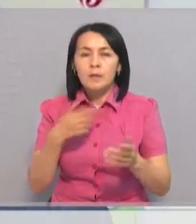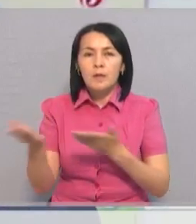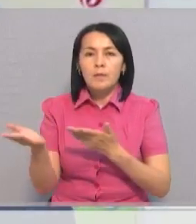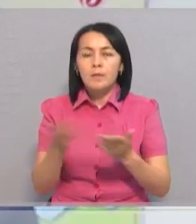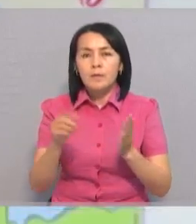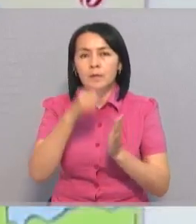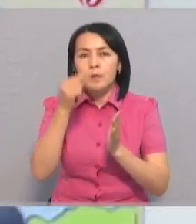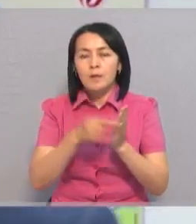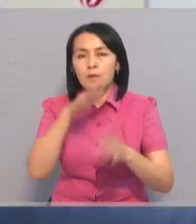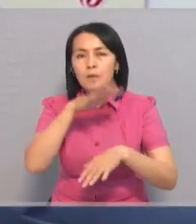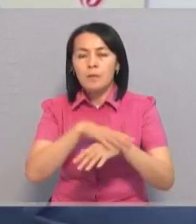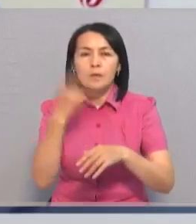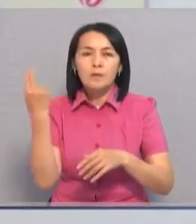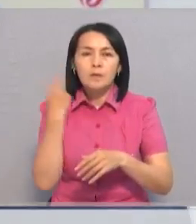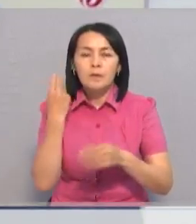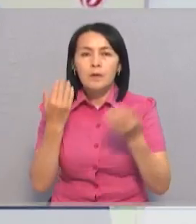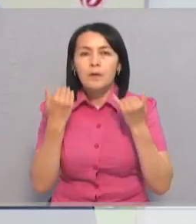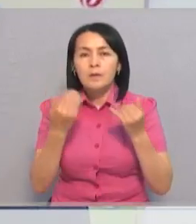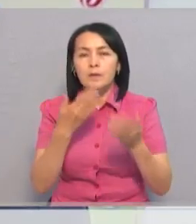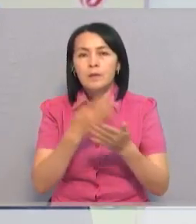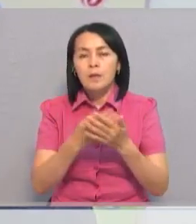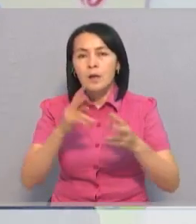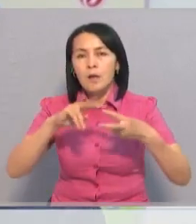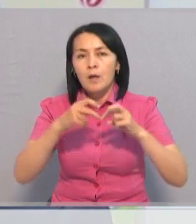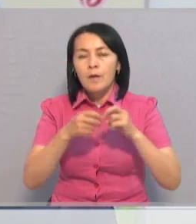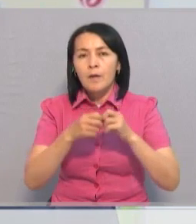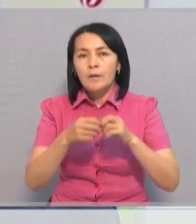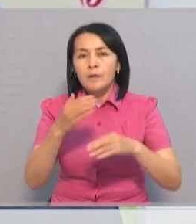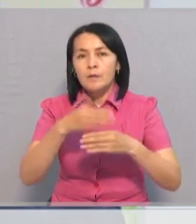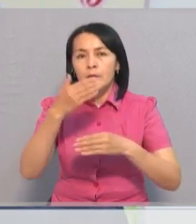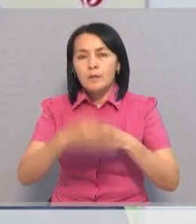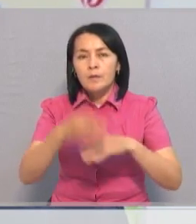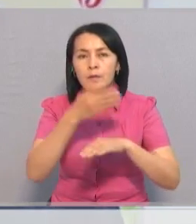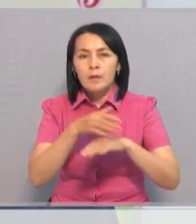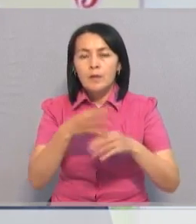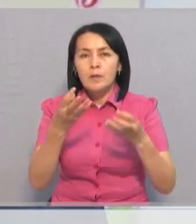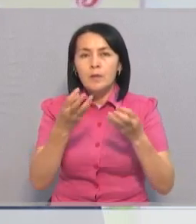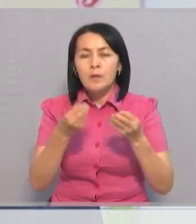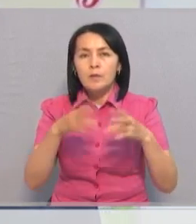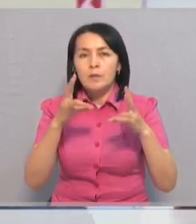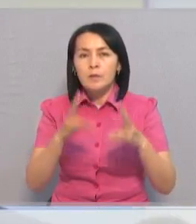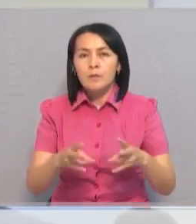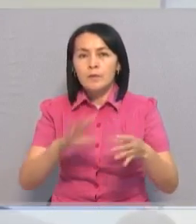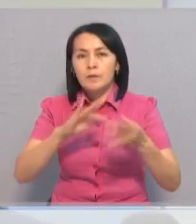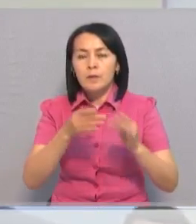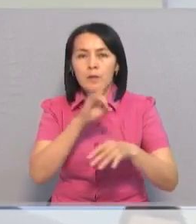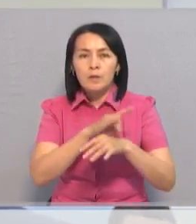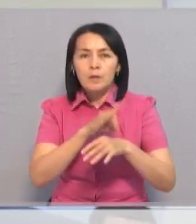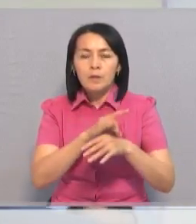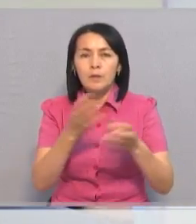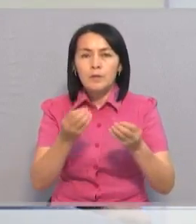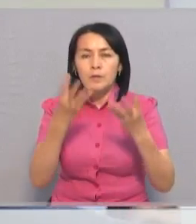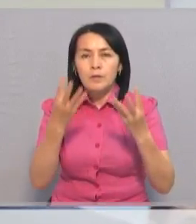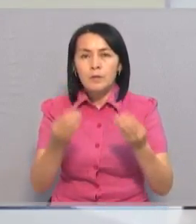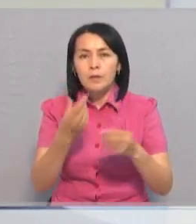обращаются с вопросами банковской задолженности, например, с проблемами просрочки по кредитам, еще пострадавшие от интернет-мошенников. На